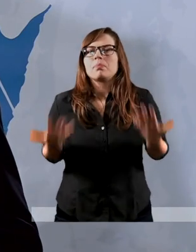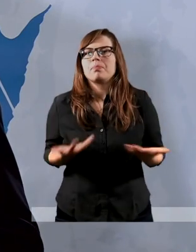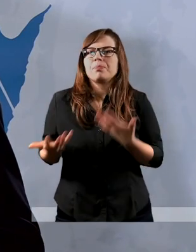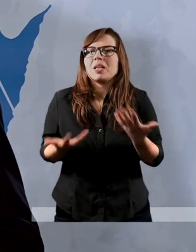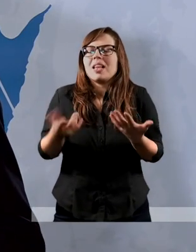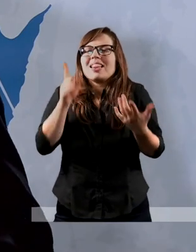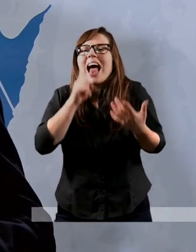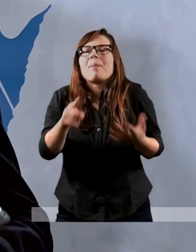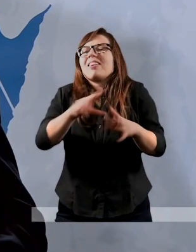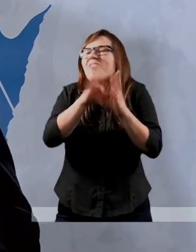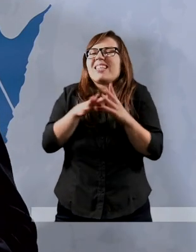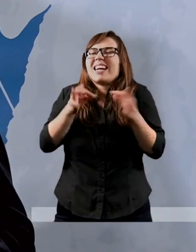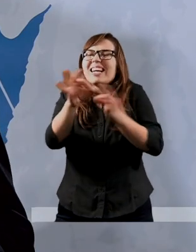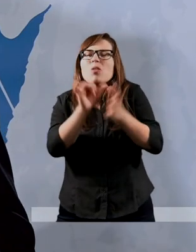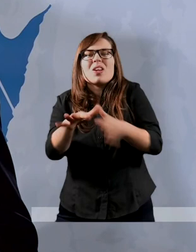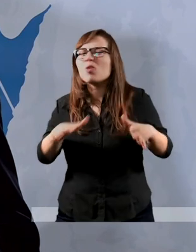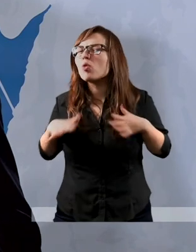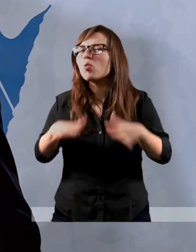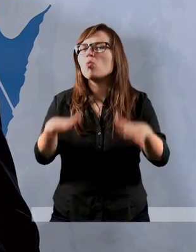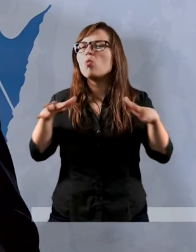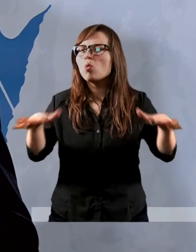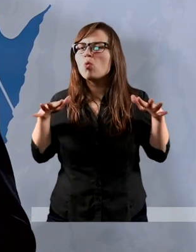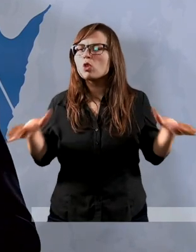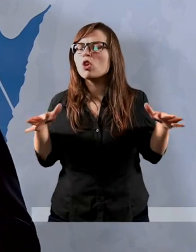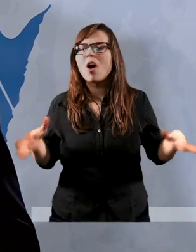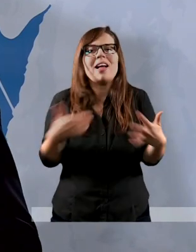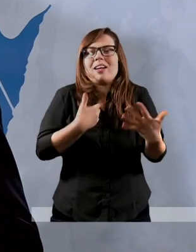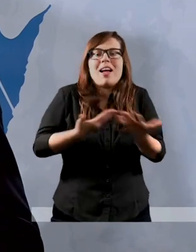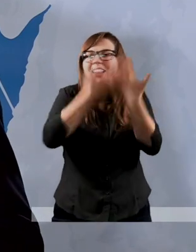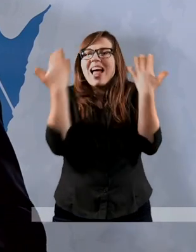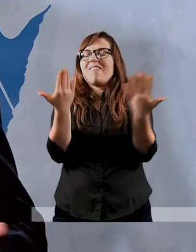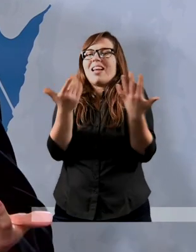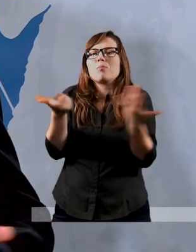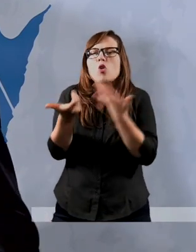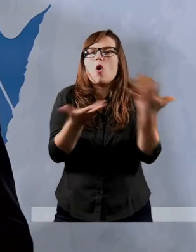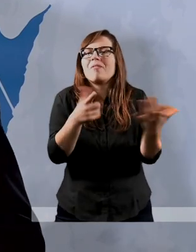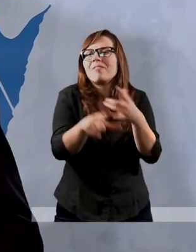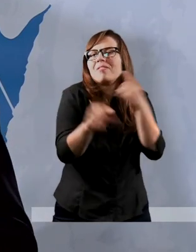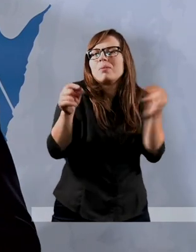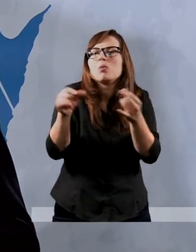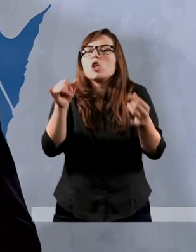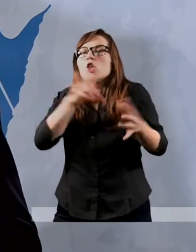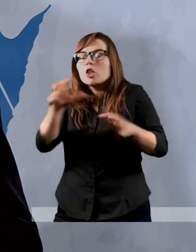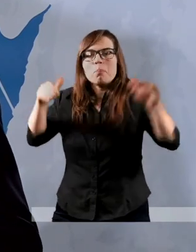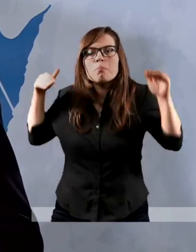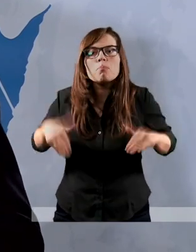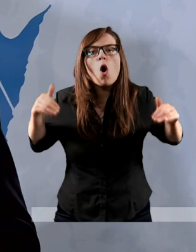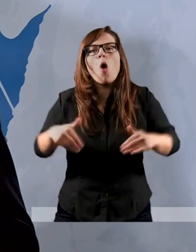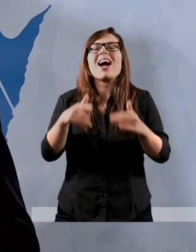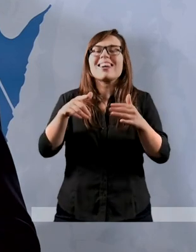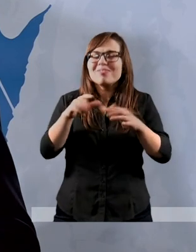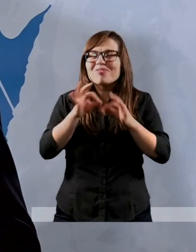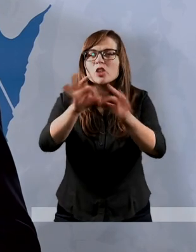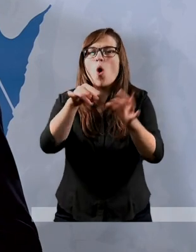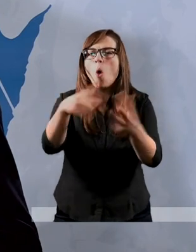naprawdę to tych historii jest tak dużo, że nie wiem, czy byłbym w stanie opowiedzieć to